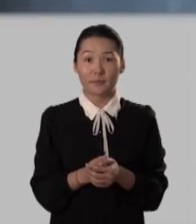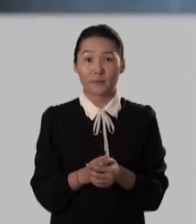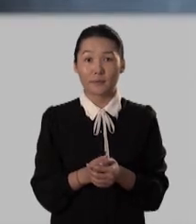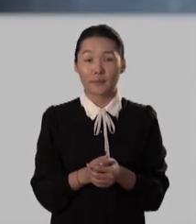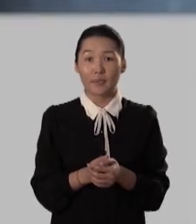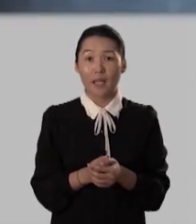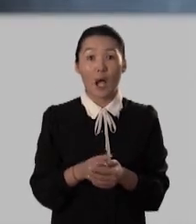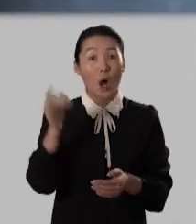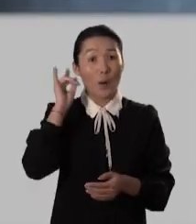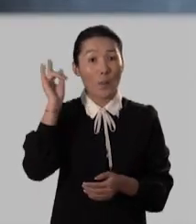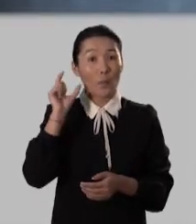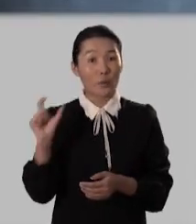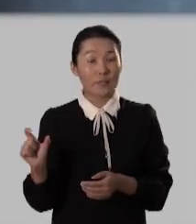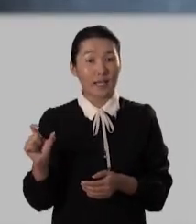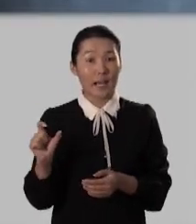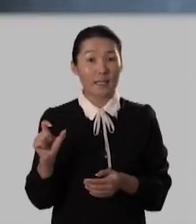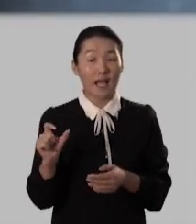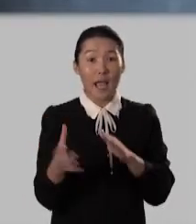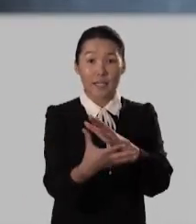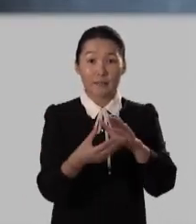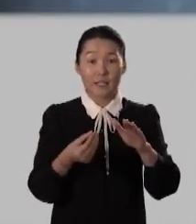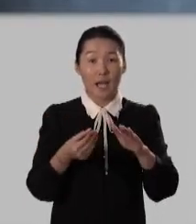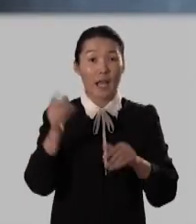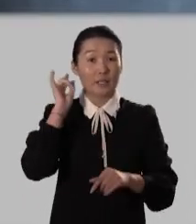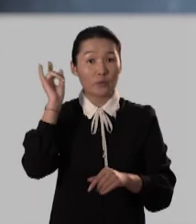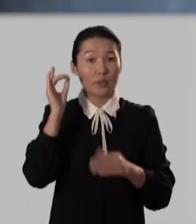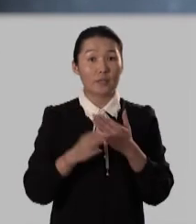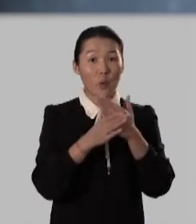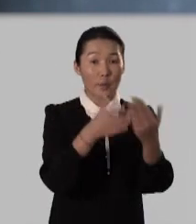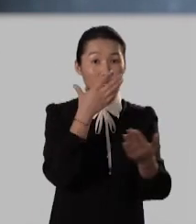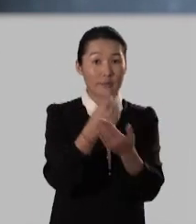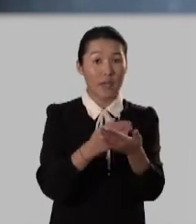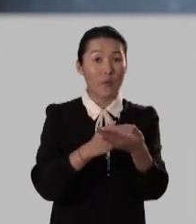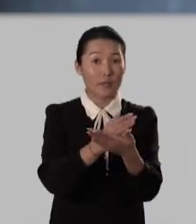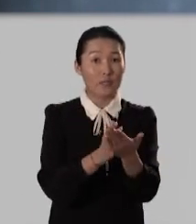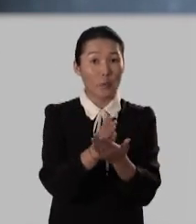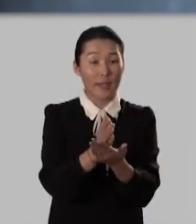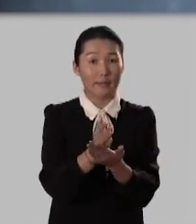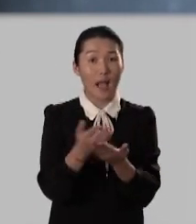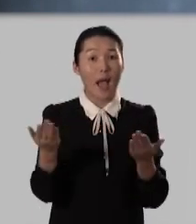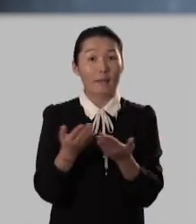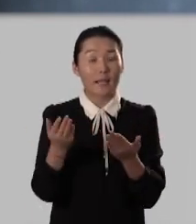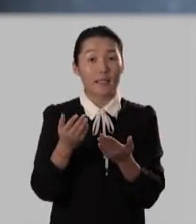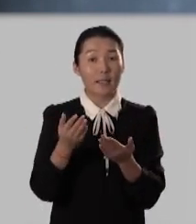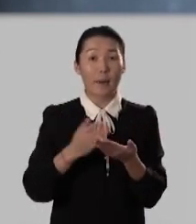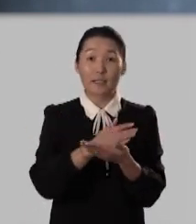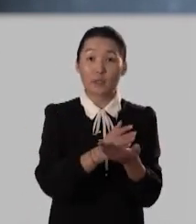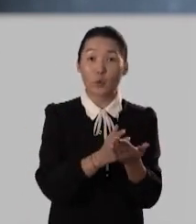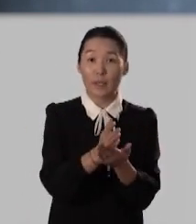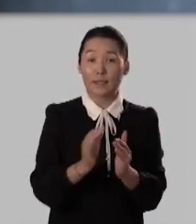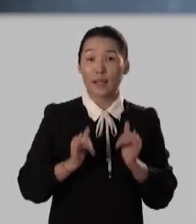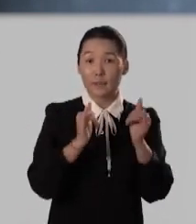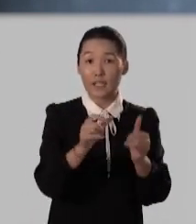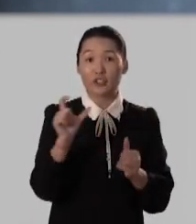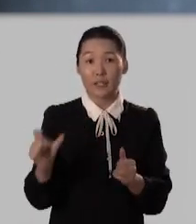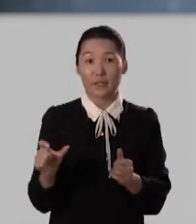музыкант извлекает звуки с помощью своего инструмента таким инструментом для человека является речевой